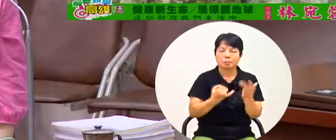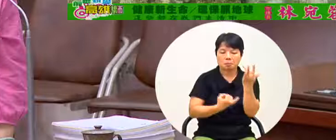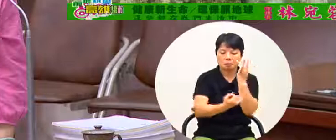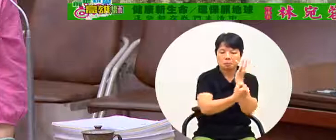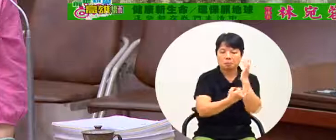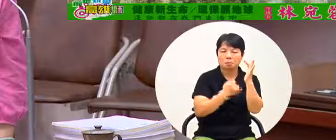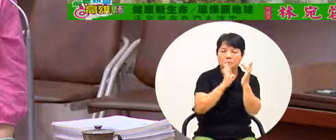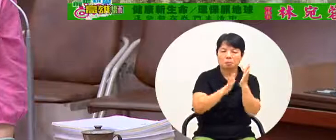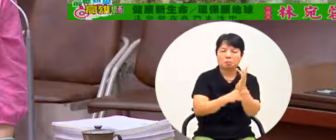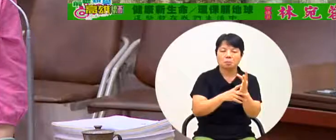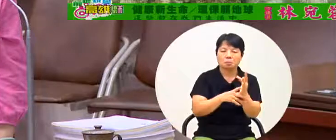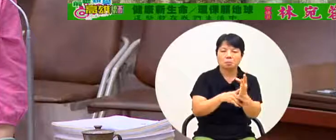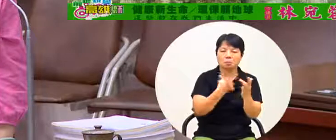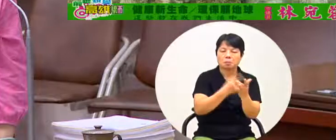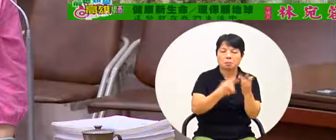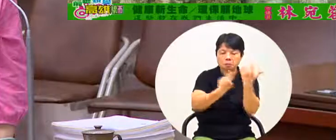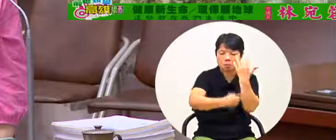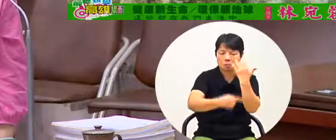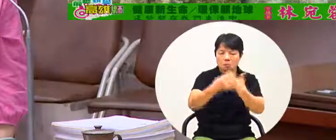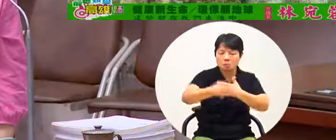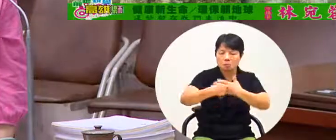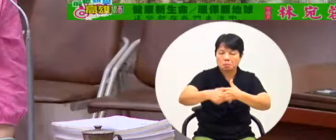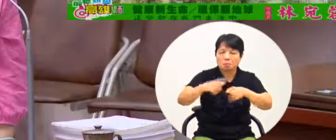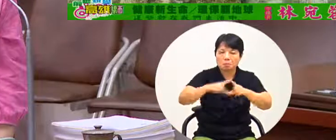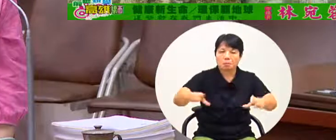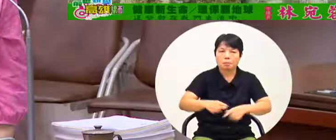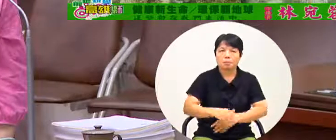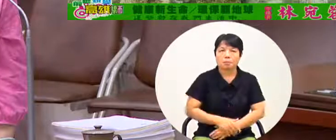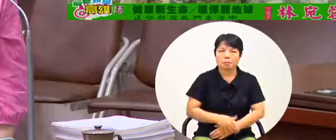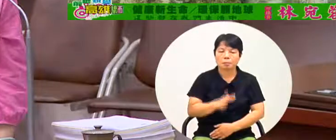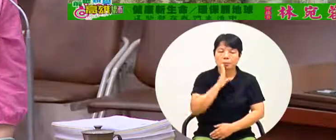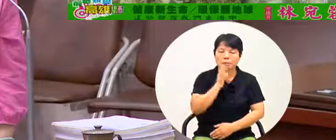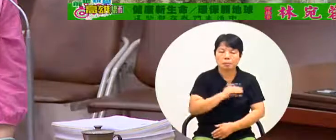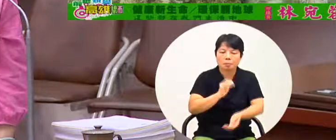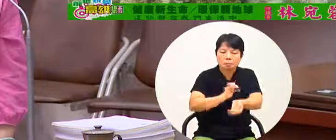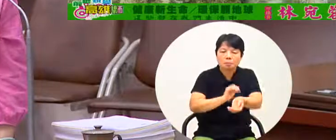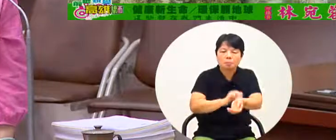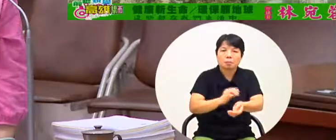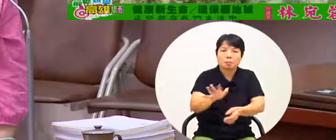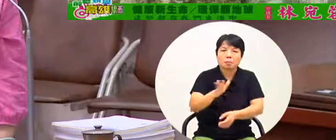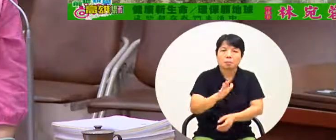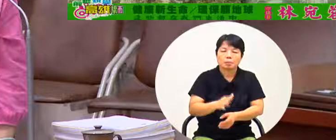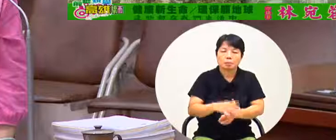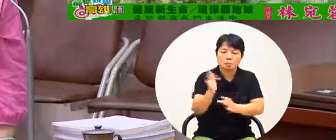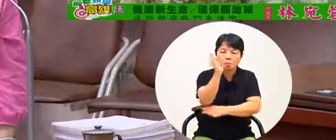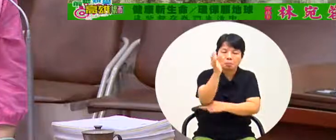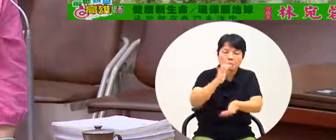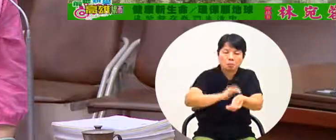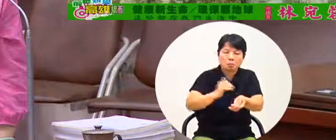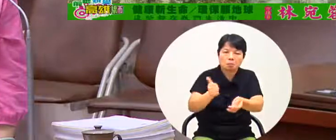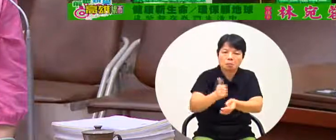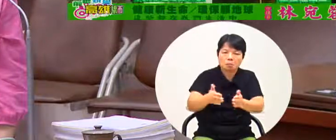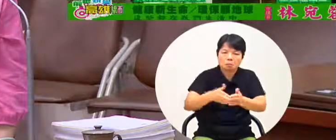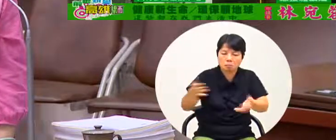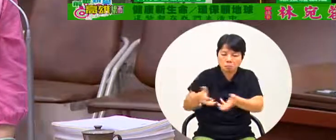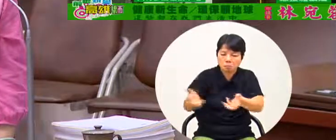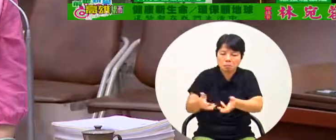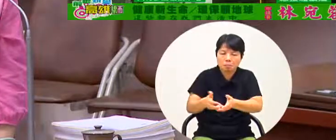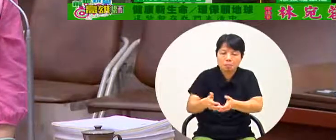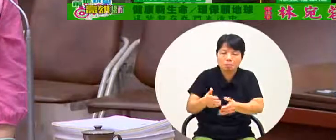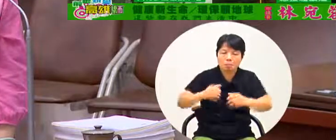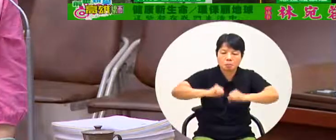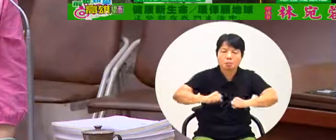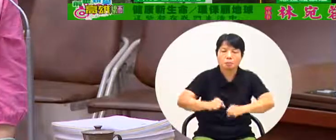不是也可以请树医师，是不是会当去甲救我？我想应该是救袂活啦。我有去看哈，好，